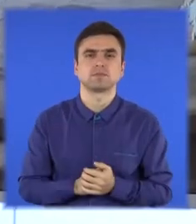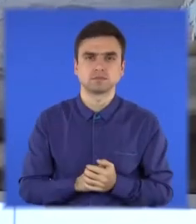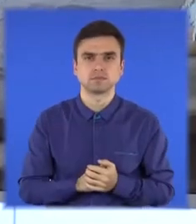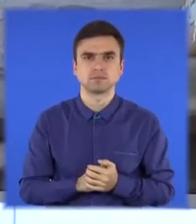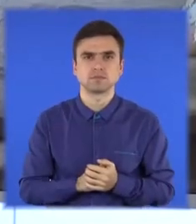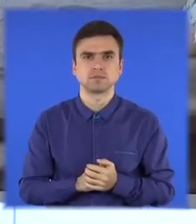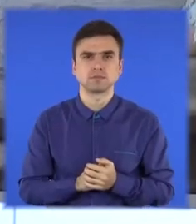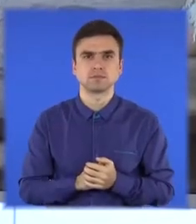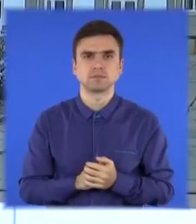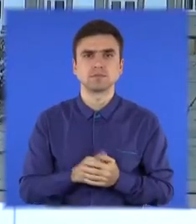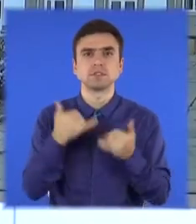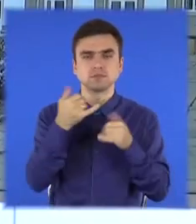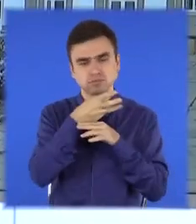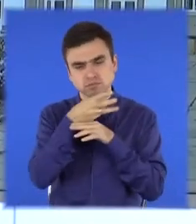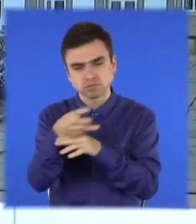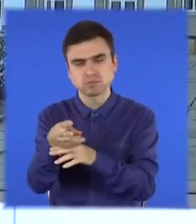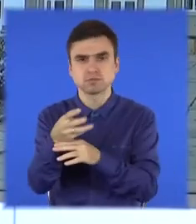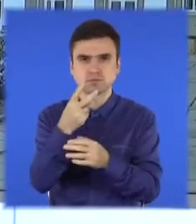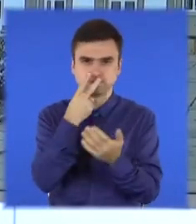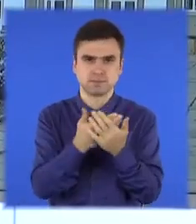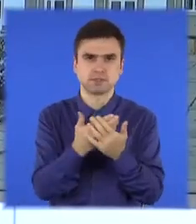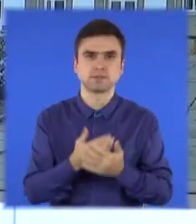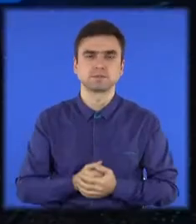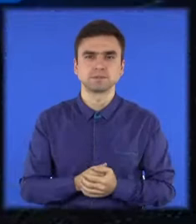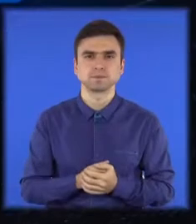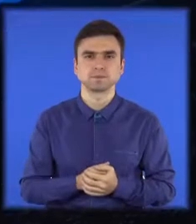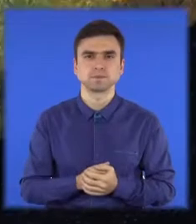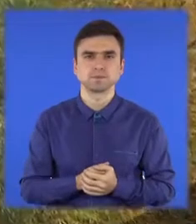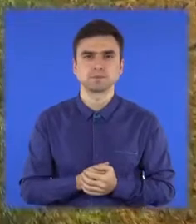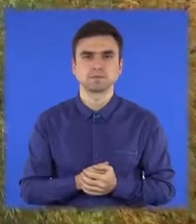за лаштунками реконструкції і ось його репортаж.